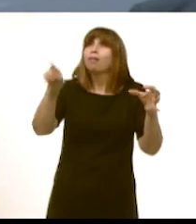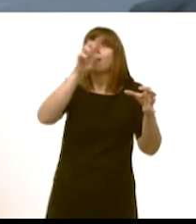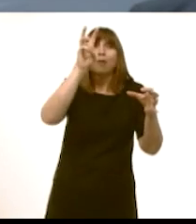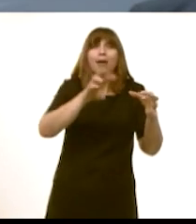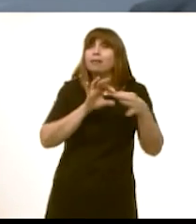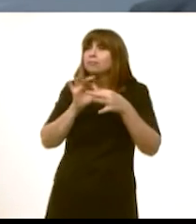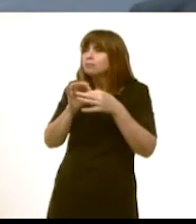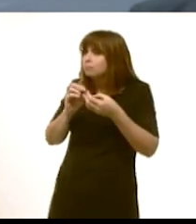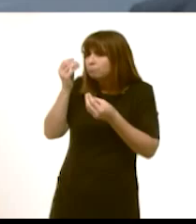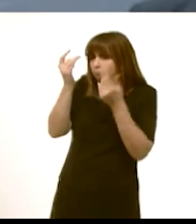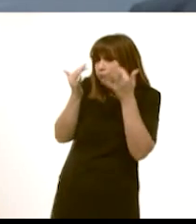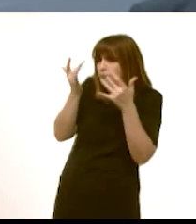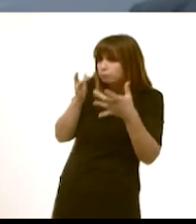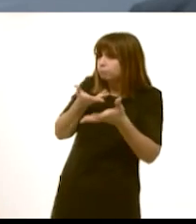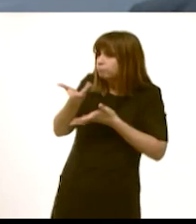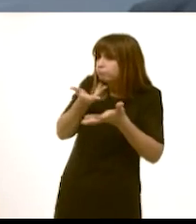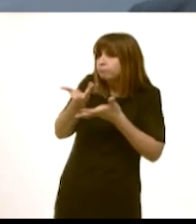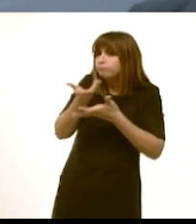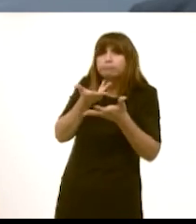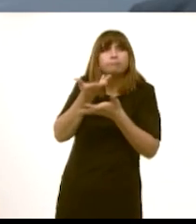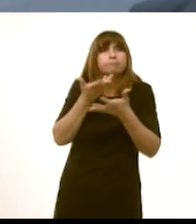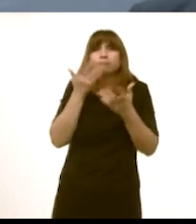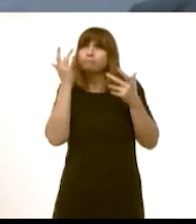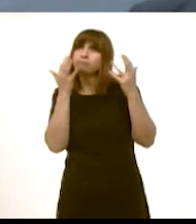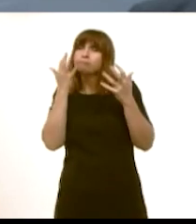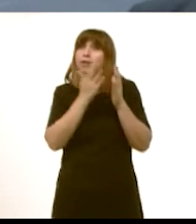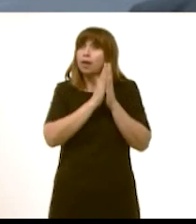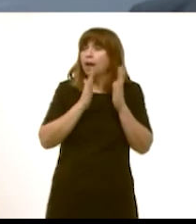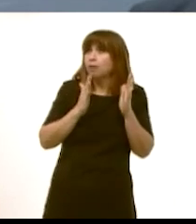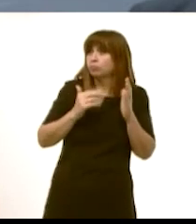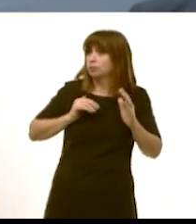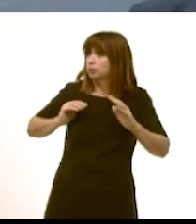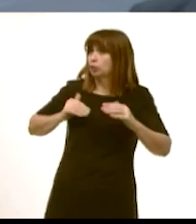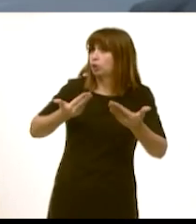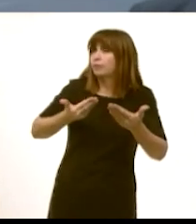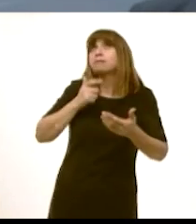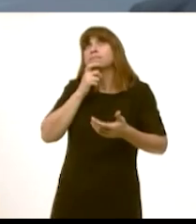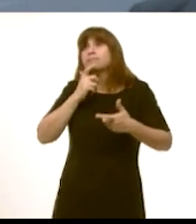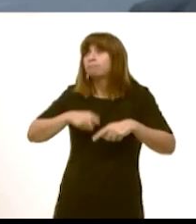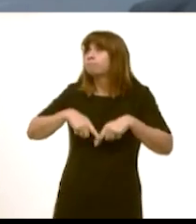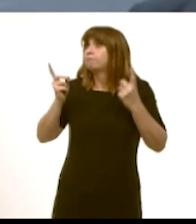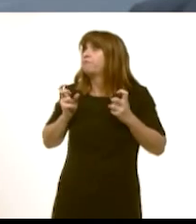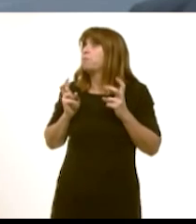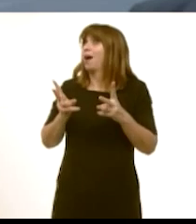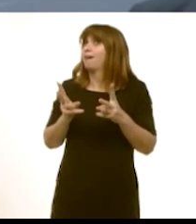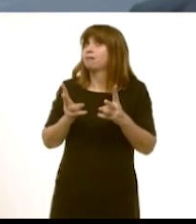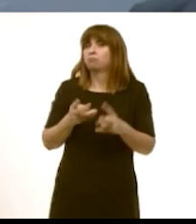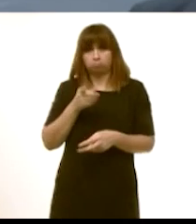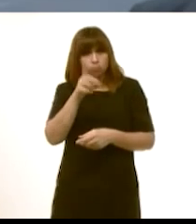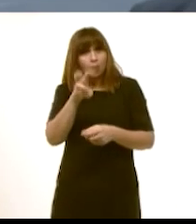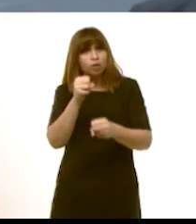ddarparu gwasanaethau Llyfrgell. Gallwch chi ddweud wrthon ni siwt mae Llywodraeth Cymru'n annog pob awdurdod lleol i weithio